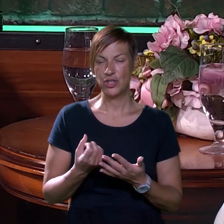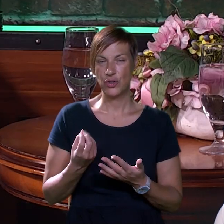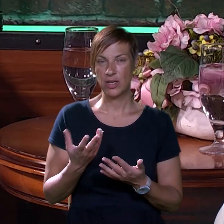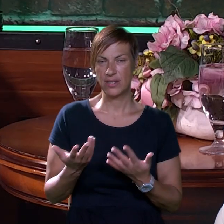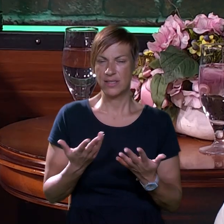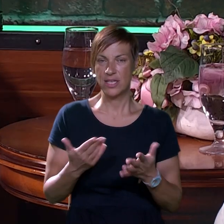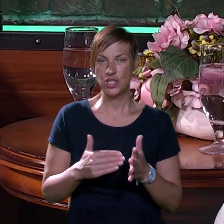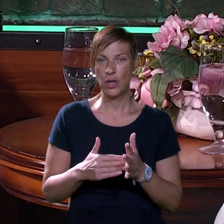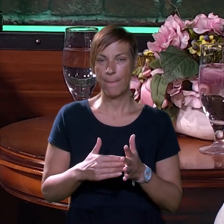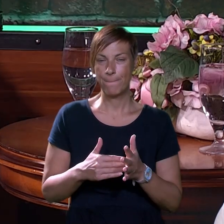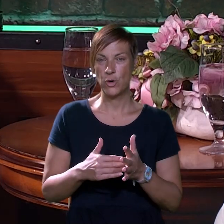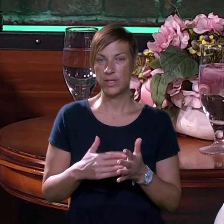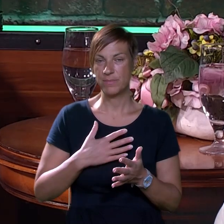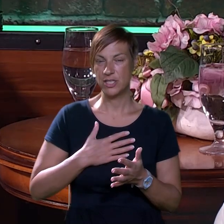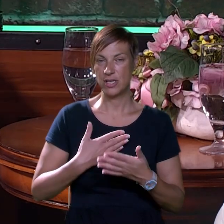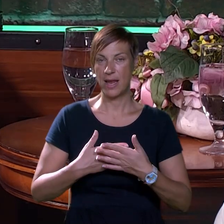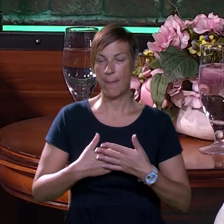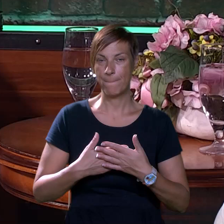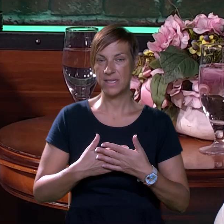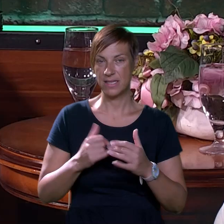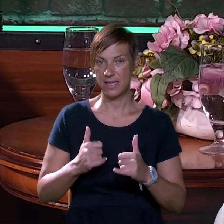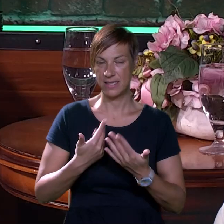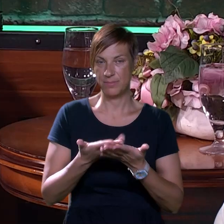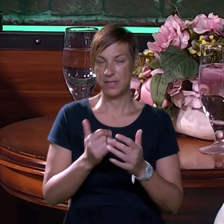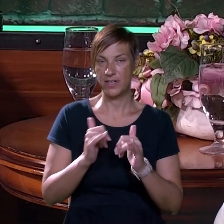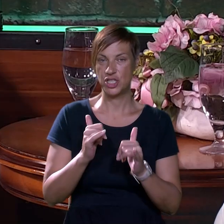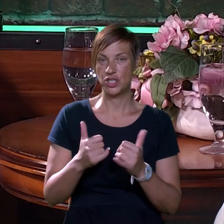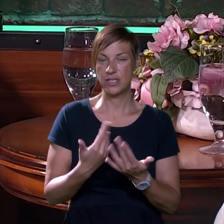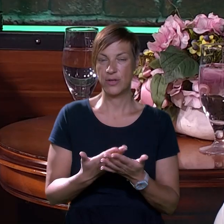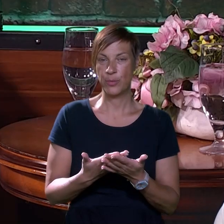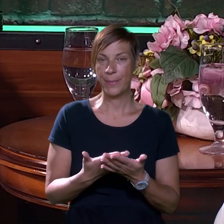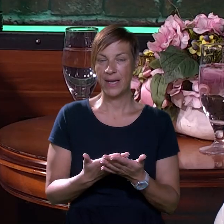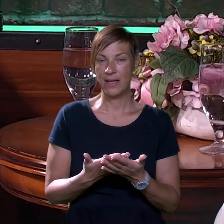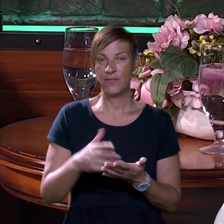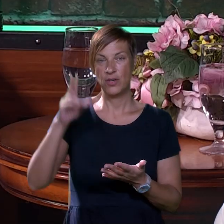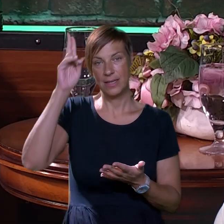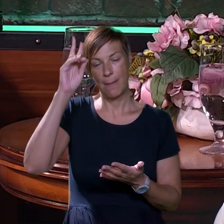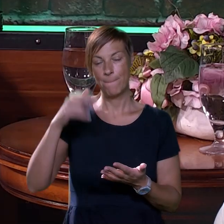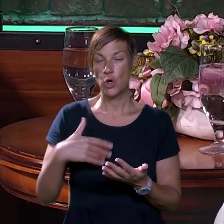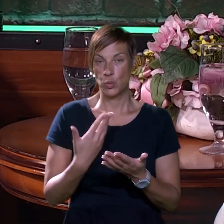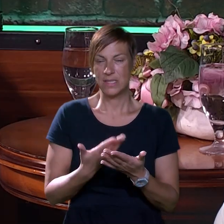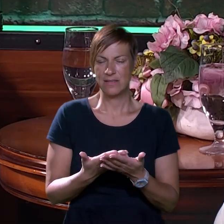kada, zašto je potrebno, zašto sam ja pristala danas biti vaš gost. Evo, upravo da mogu svjedočiti